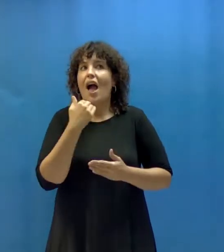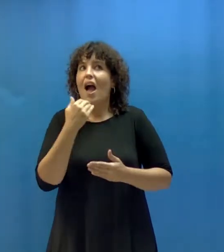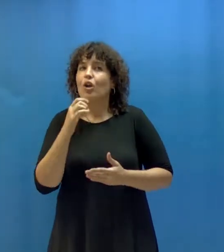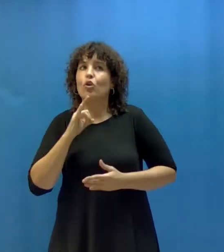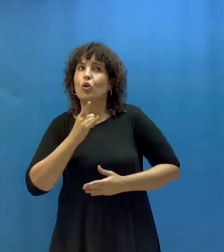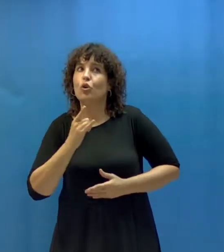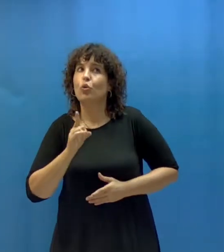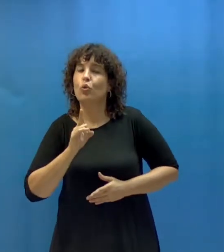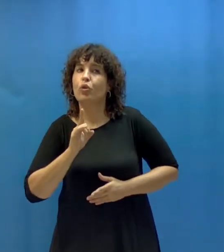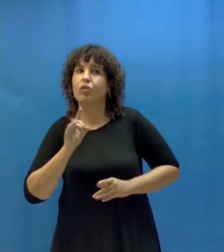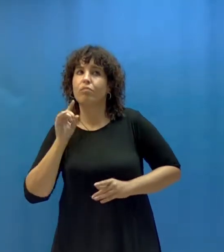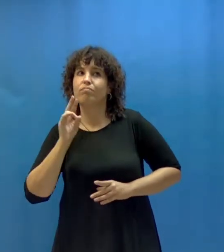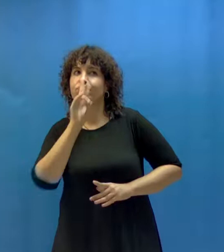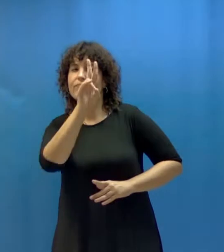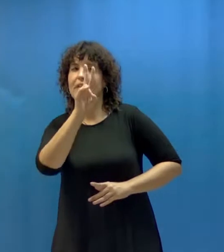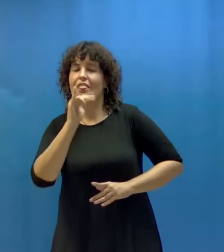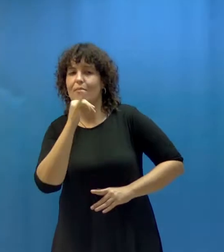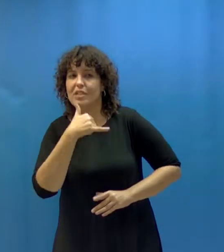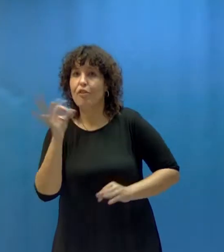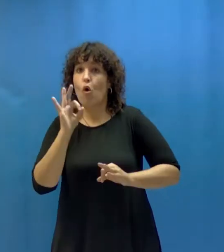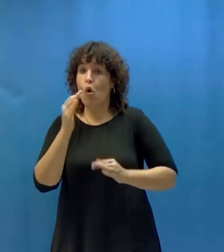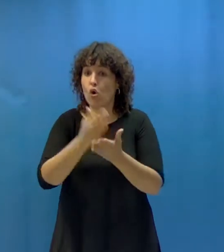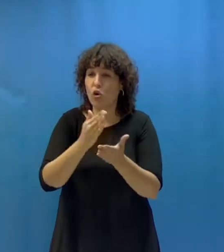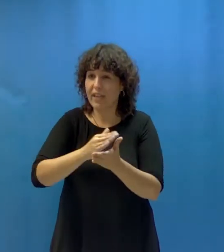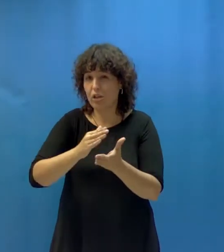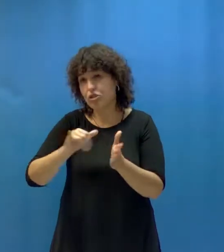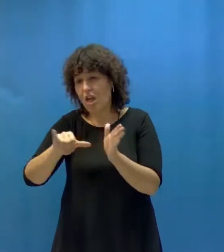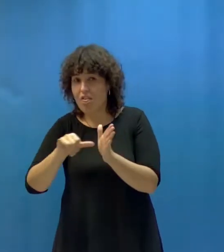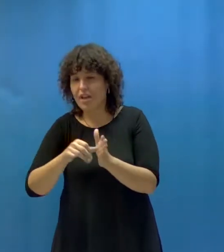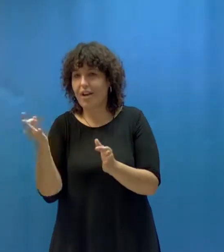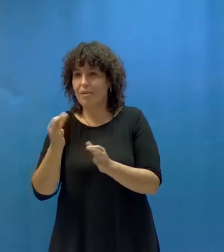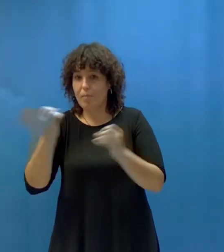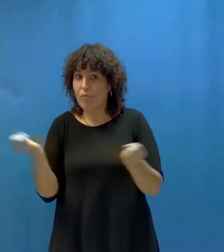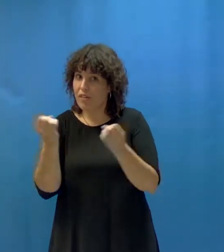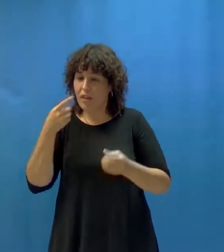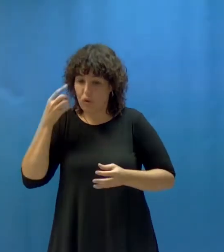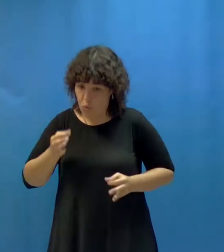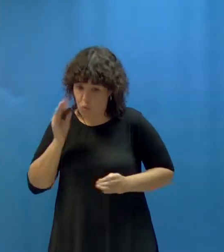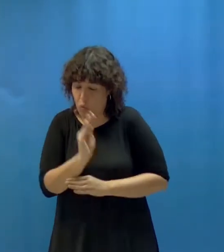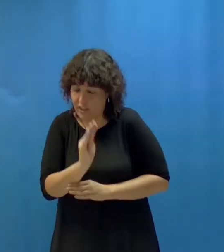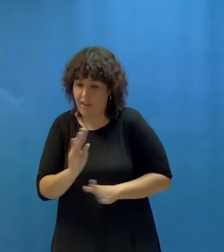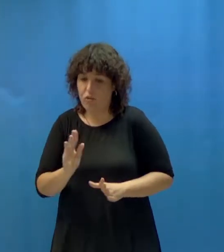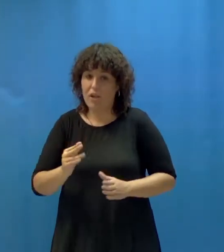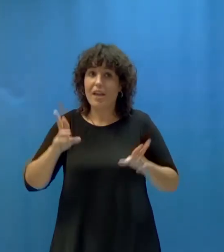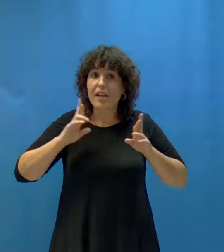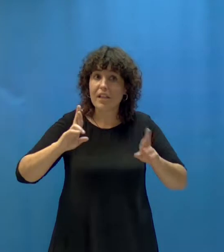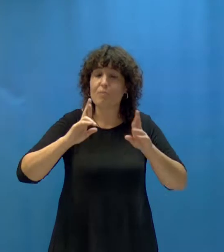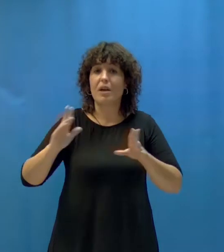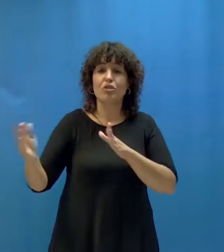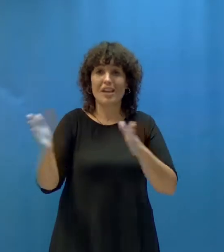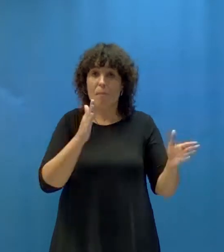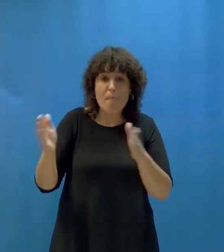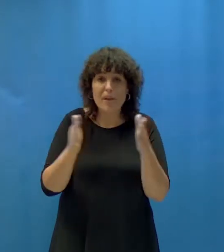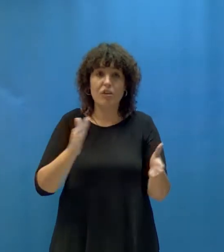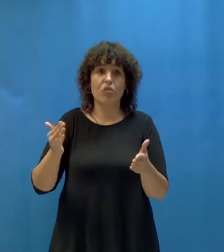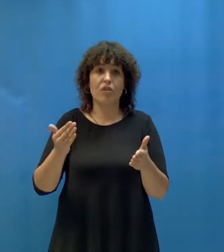de les escoles o altres centres on puga haver menors. Per tant, hem votat que sí per responsabilitat i esperem que en el període d'al·legacions aquestes qüestions i altres que